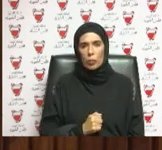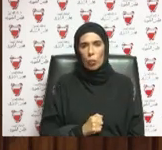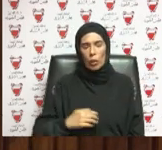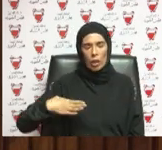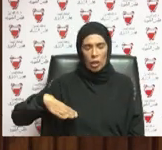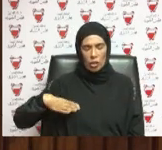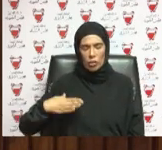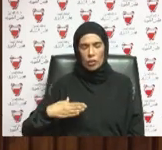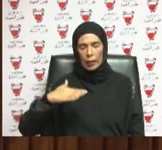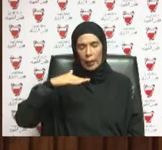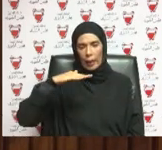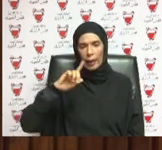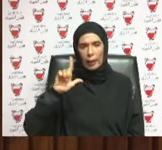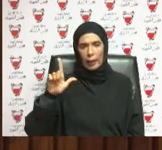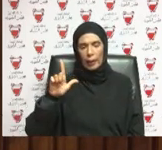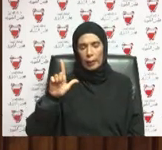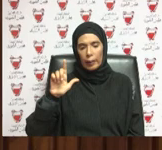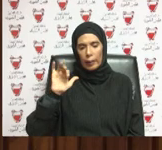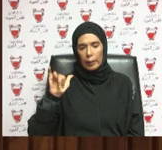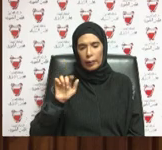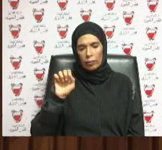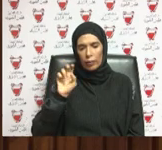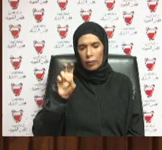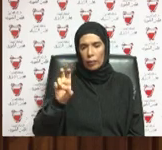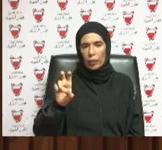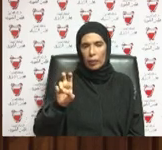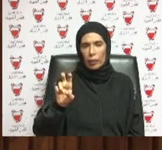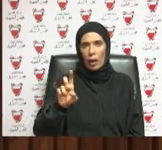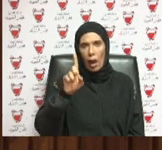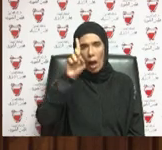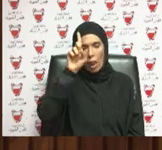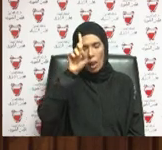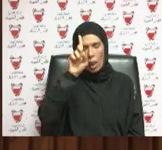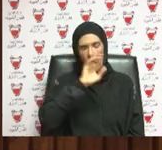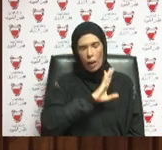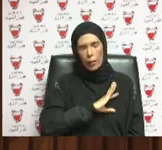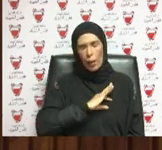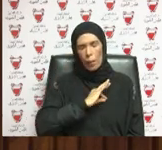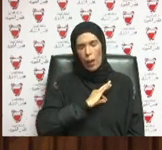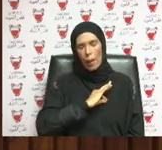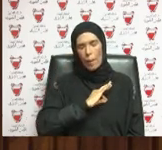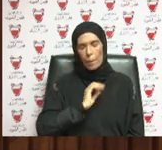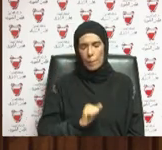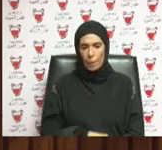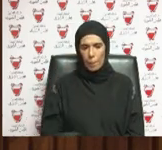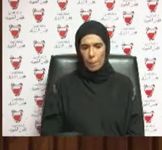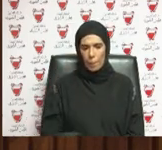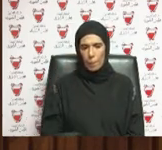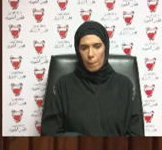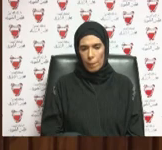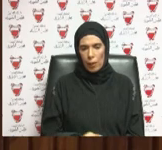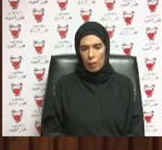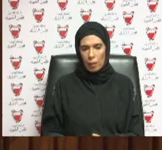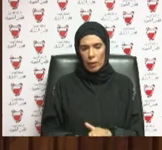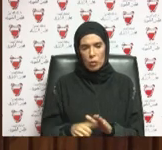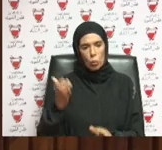السمو الملكي الأمير الراحل خليفة بن سلمان آل خليفة رحمه الله رئيس